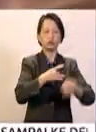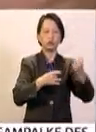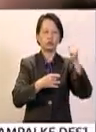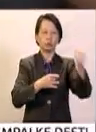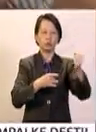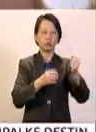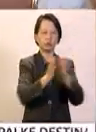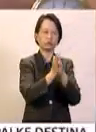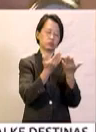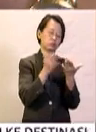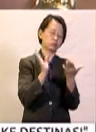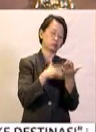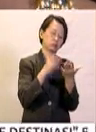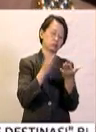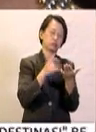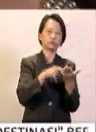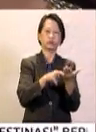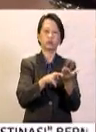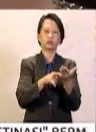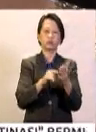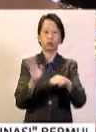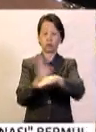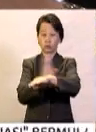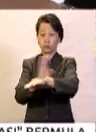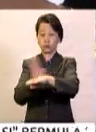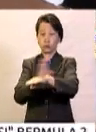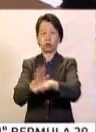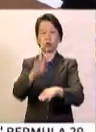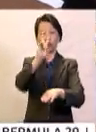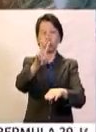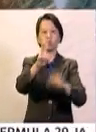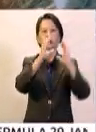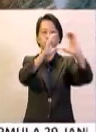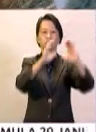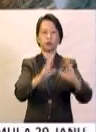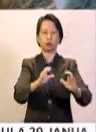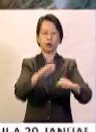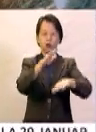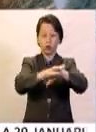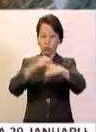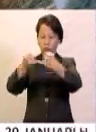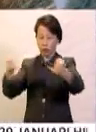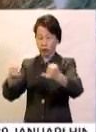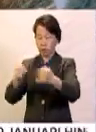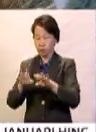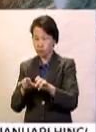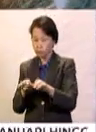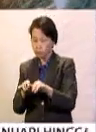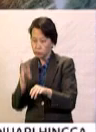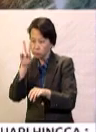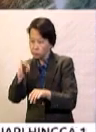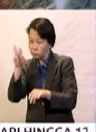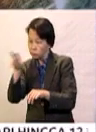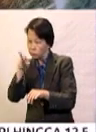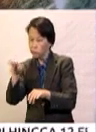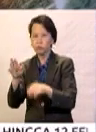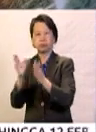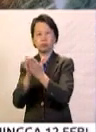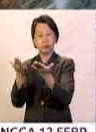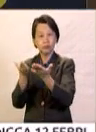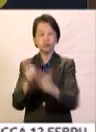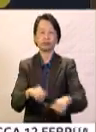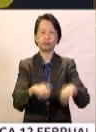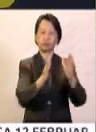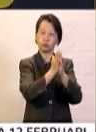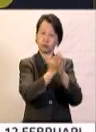pada fizikal. Maksudnya kita buka bisnes itu kepada dua cara. Online dan juga bentuk